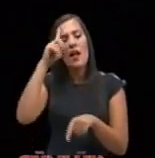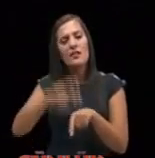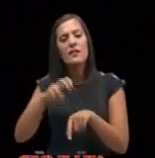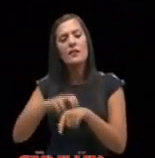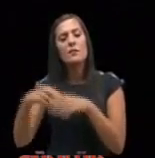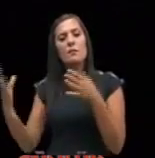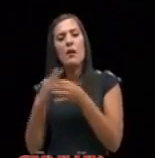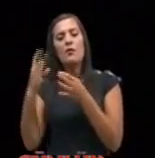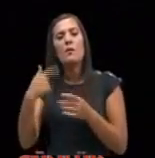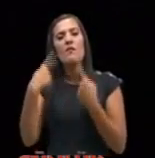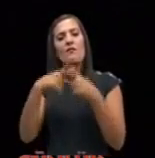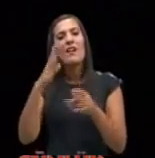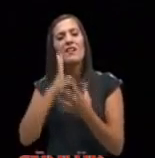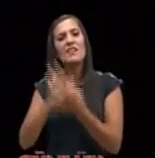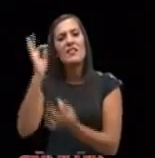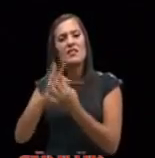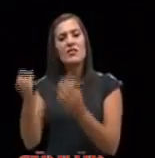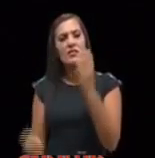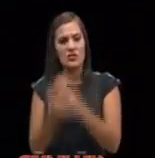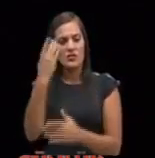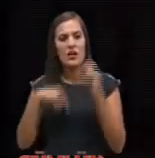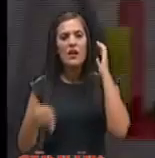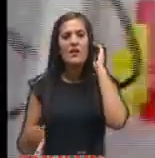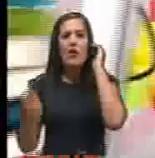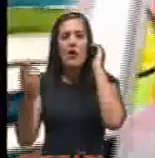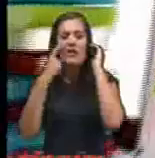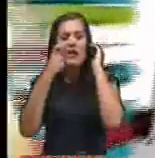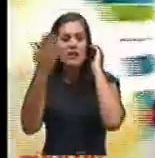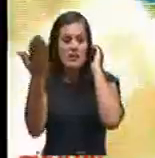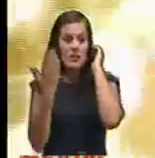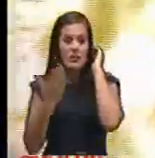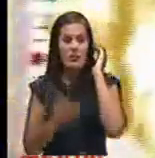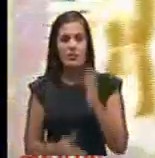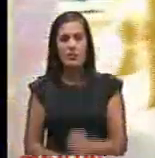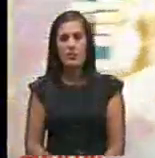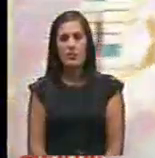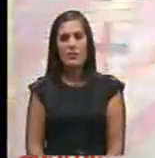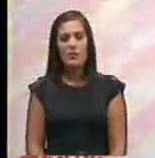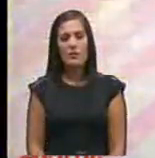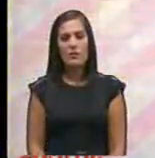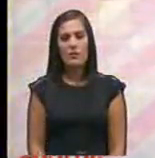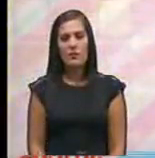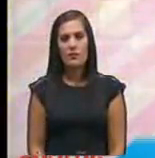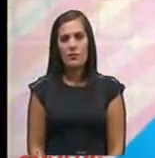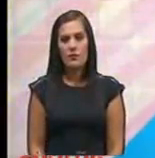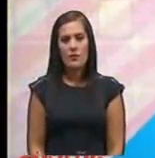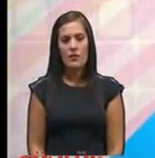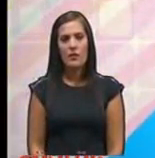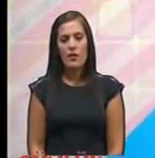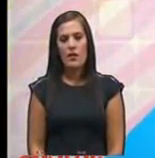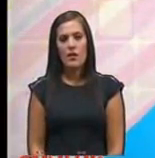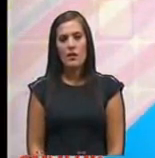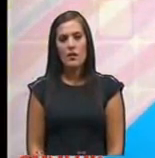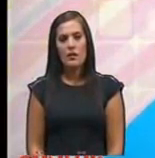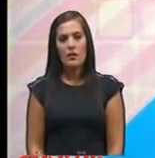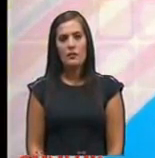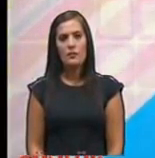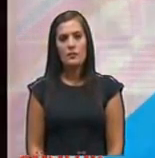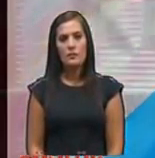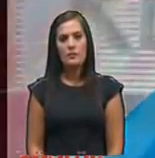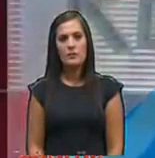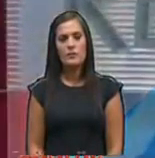olumsuz etkileyebildiğini biliyoruz. Son bulgular, anıları meydana getiren mekanizmaların değiştirilerek travma sonrası ortaya çıkan